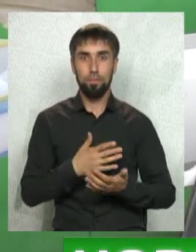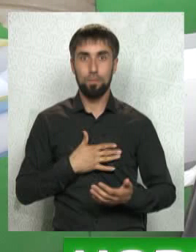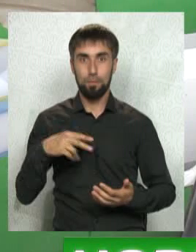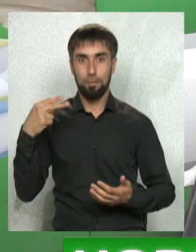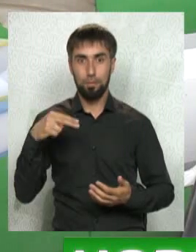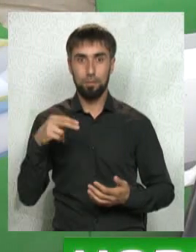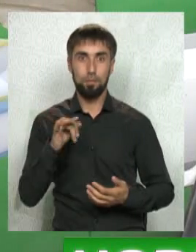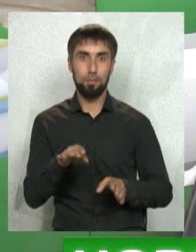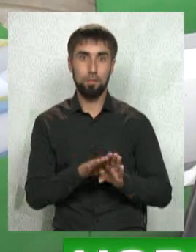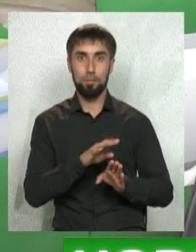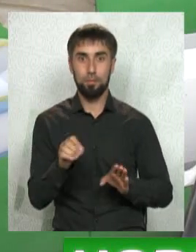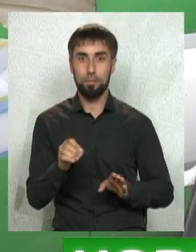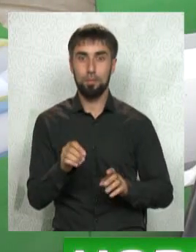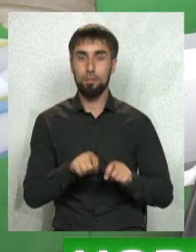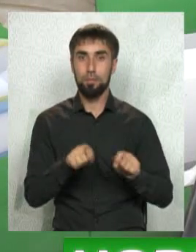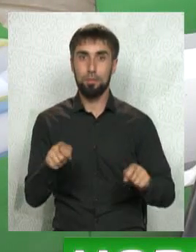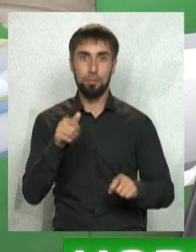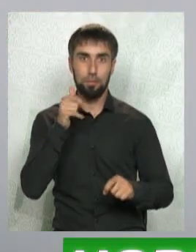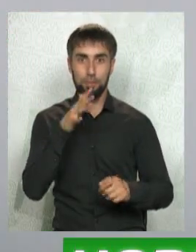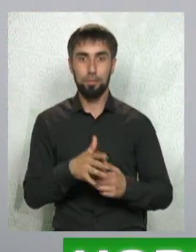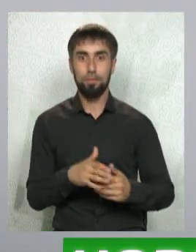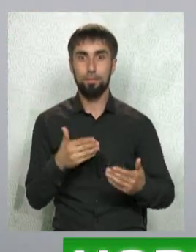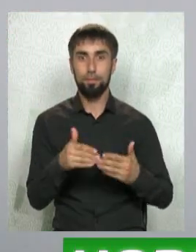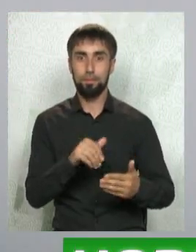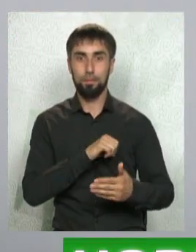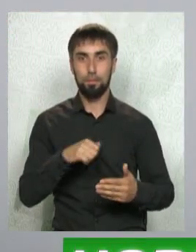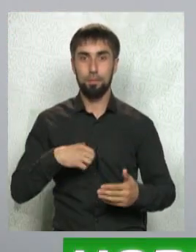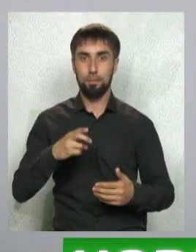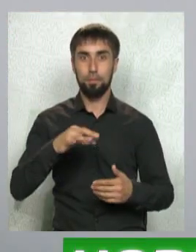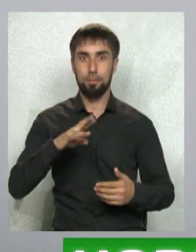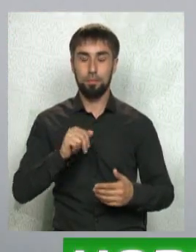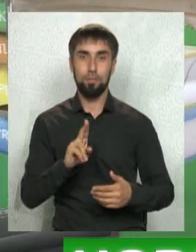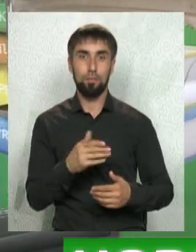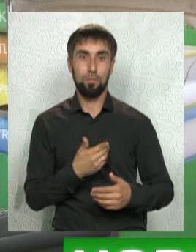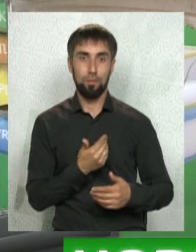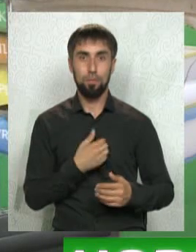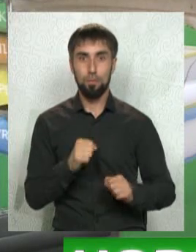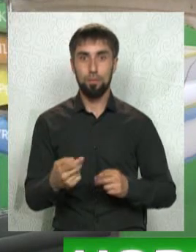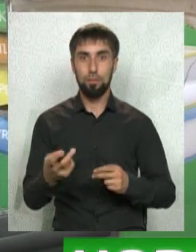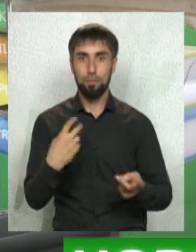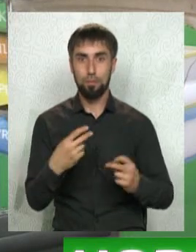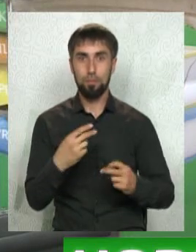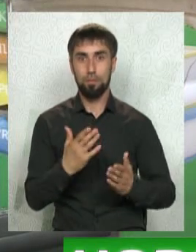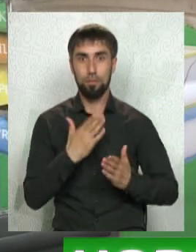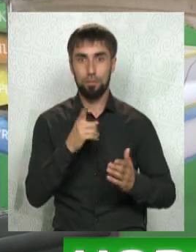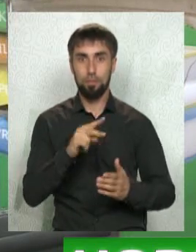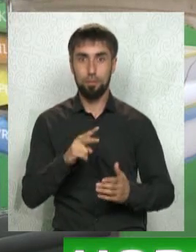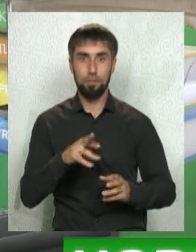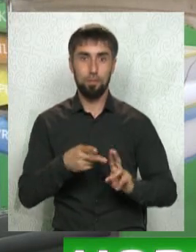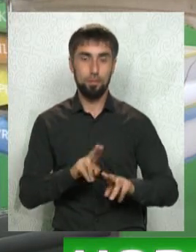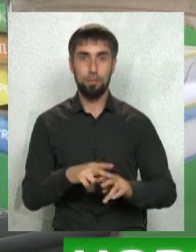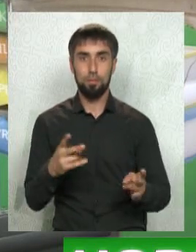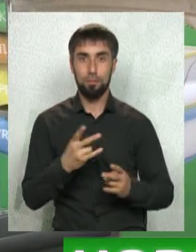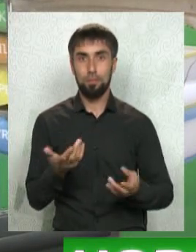также с изданиями, которые выпускает сама библиотека. Желающие могут посетить наш летний читальный зал. Для этого